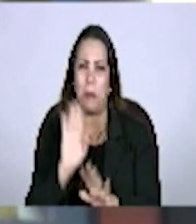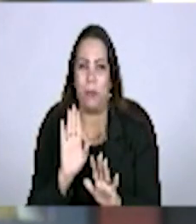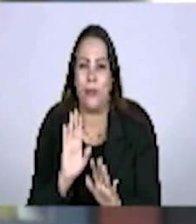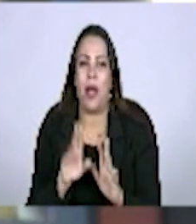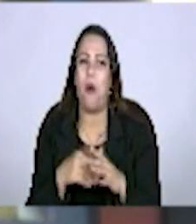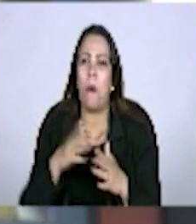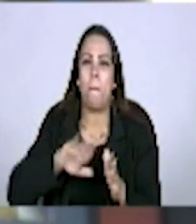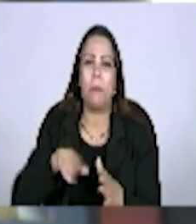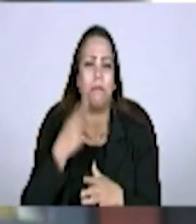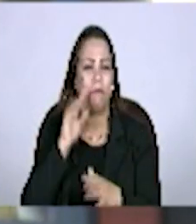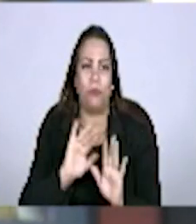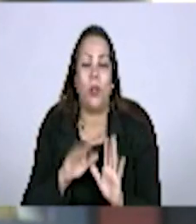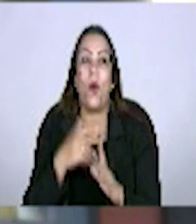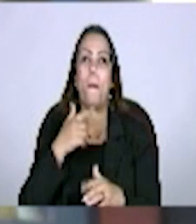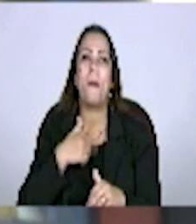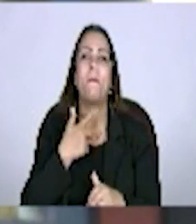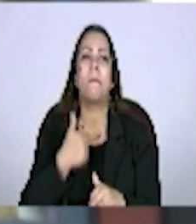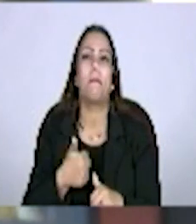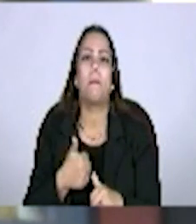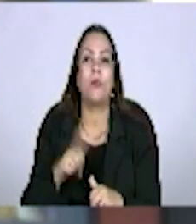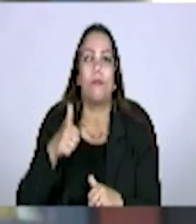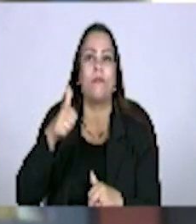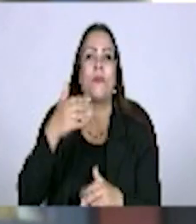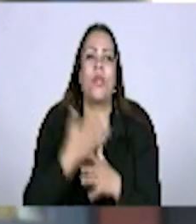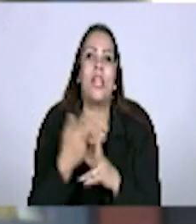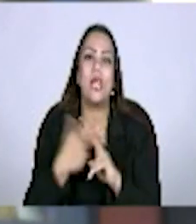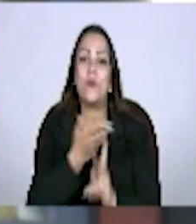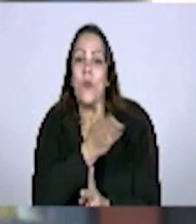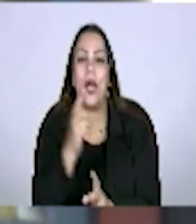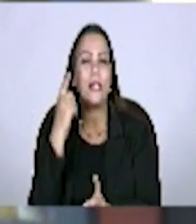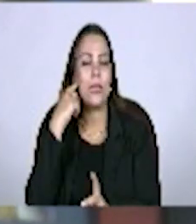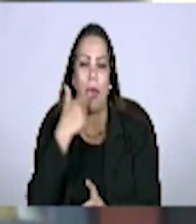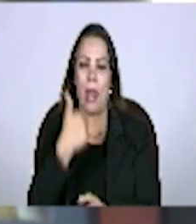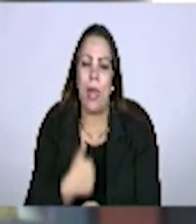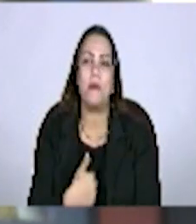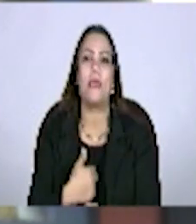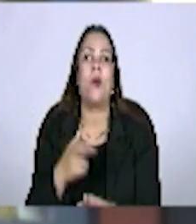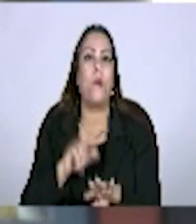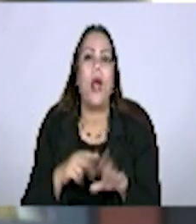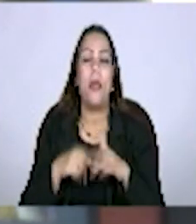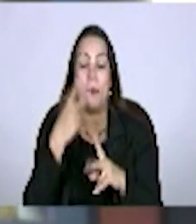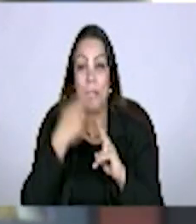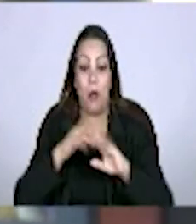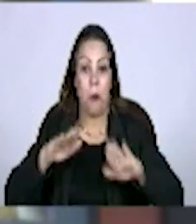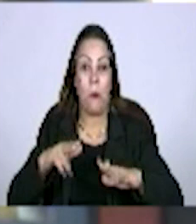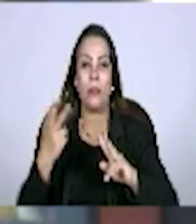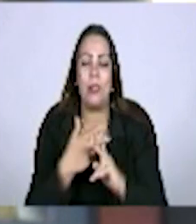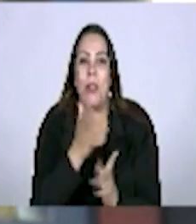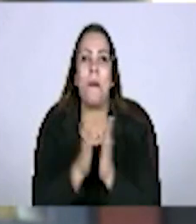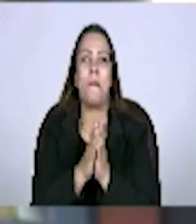موجود على جنب بل بالعكس هو يحب يكون شخص مؤثر يحتفى بيه في حضوره ويفتقد